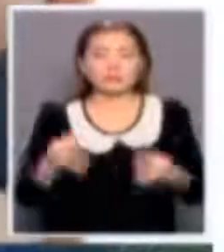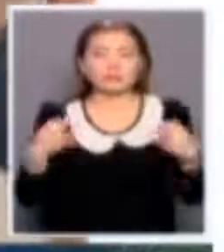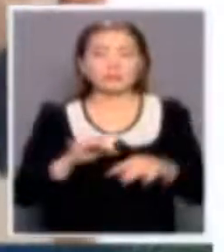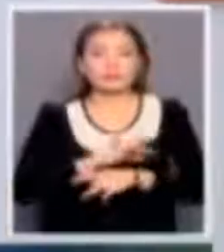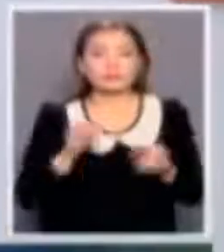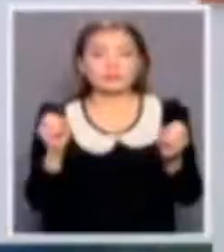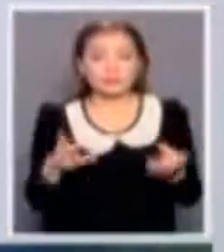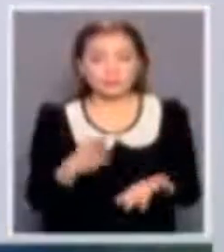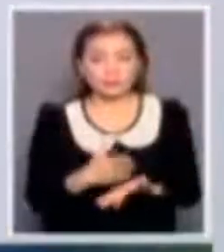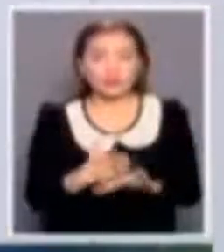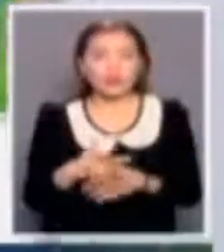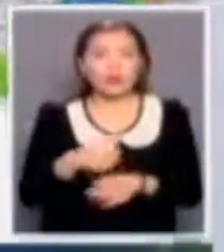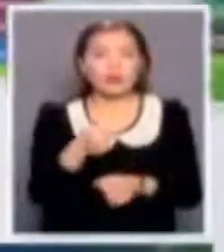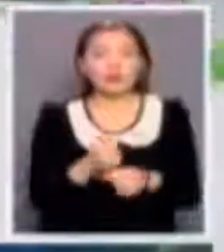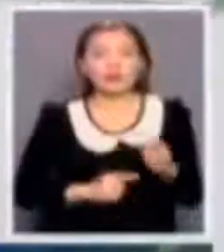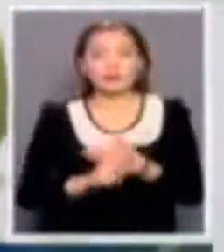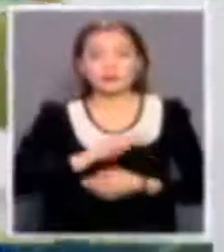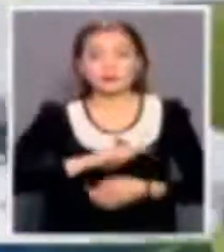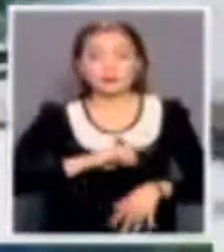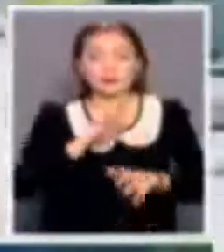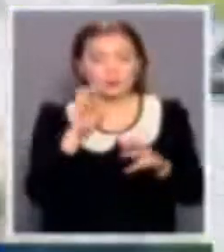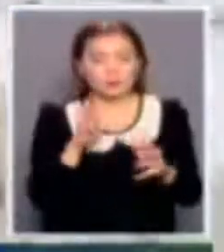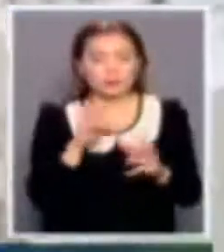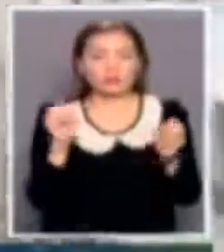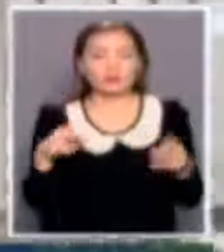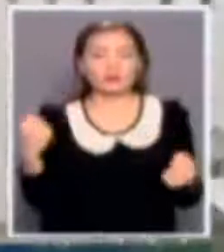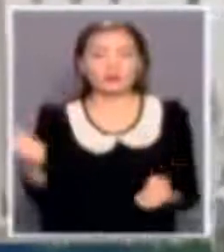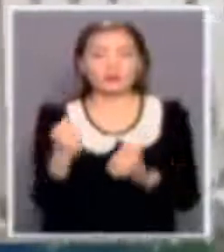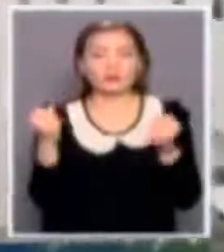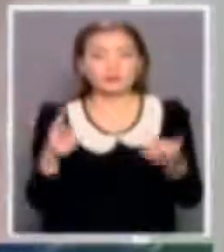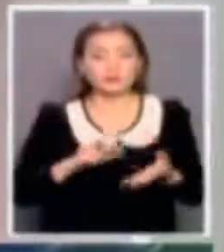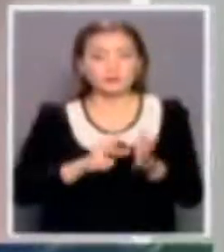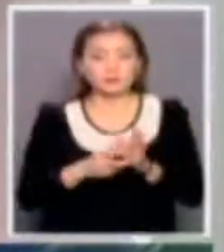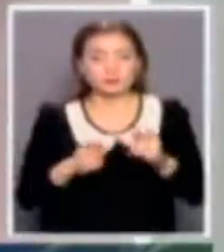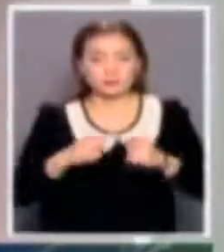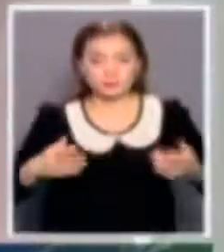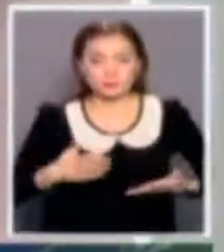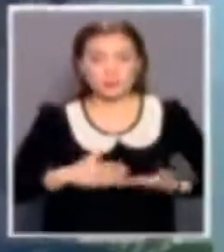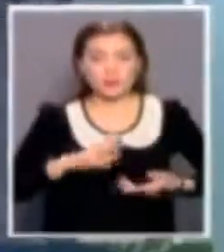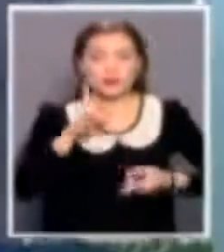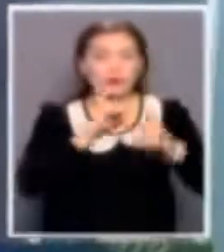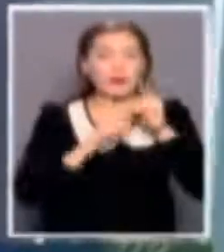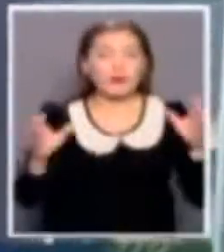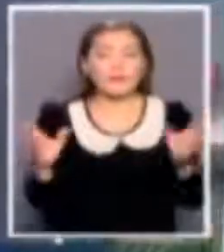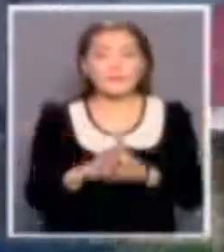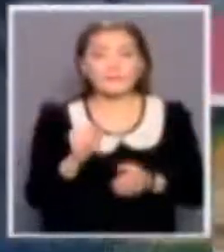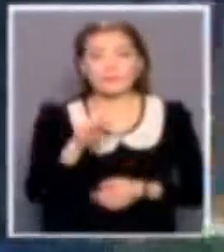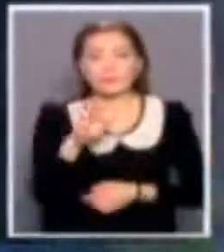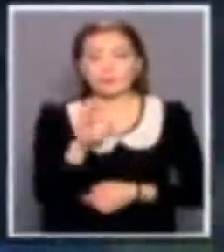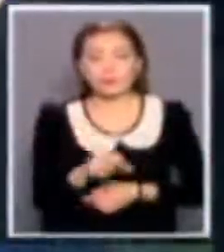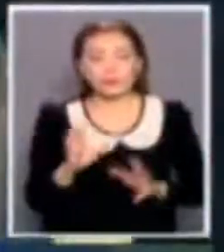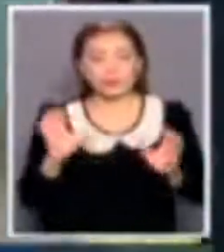Тәуелсіздік мерекесі қарсаңында елбасы бастамасы қамқорлық қорының қолдауымен арнайы кабинет ашылды. Салтанатты шараға Атырау облысы